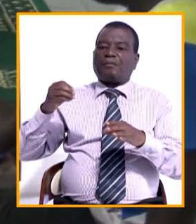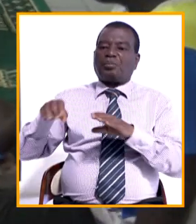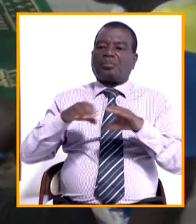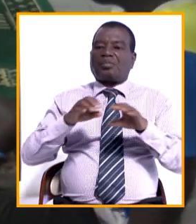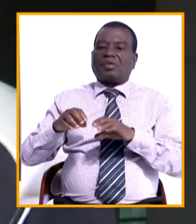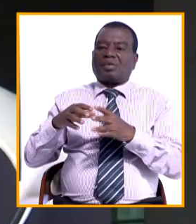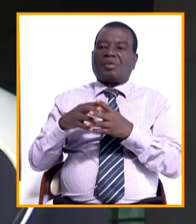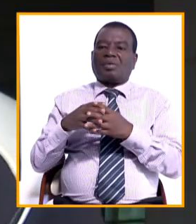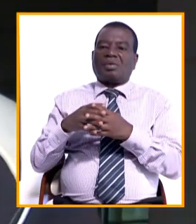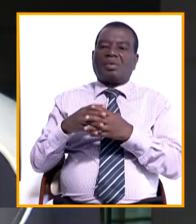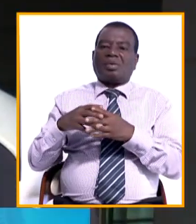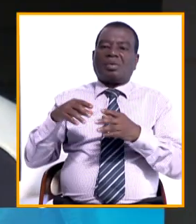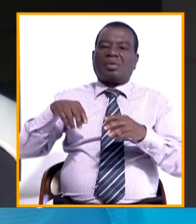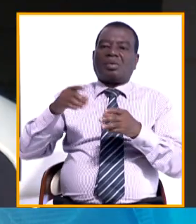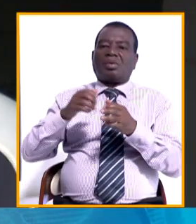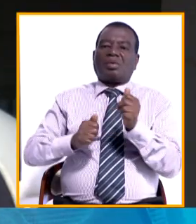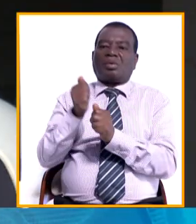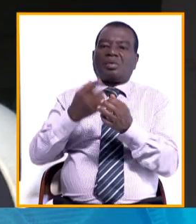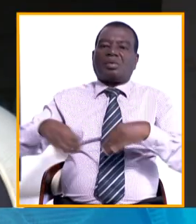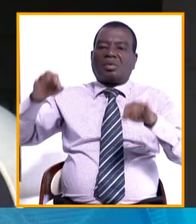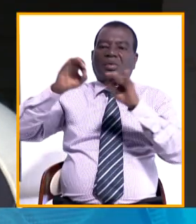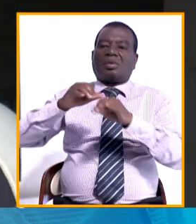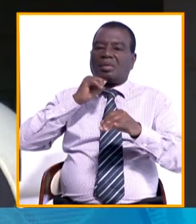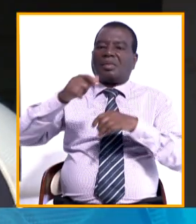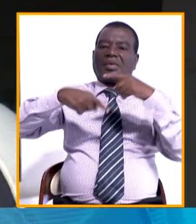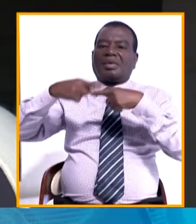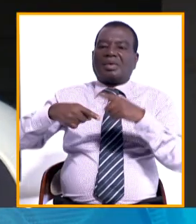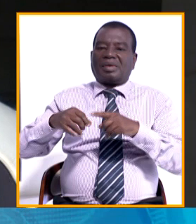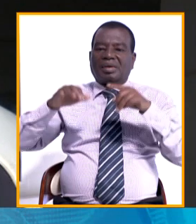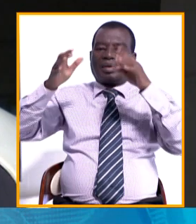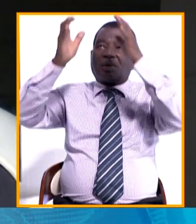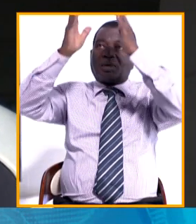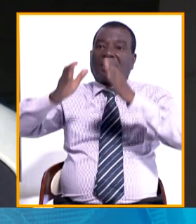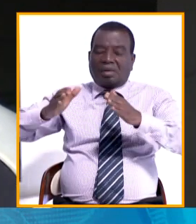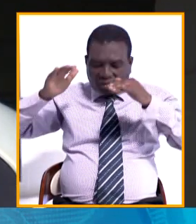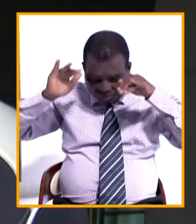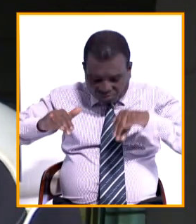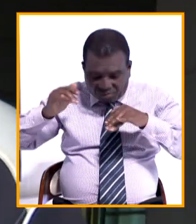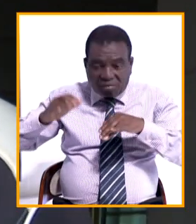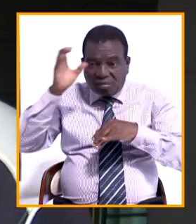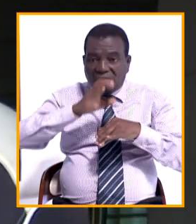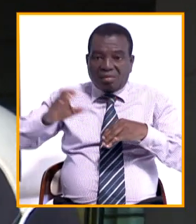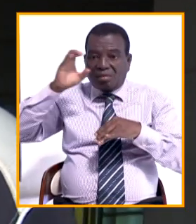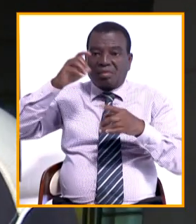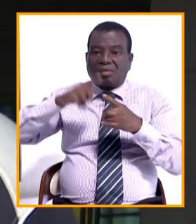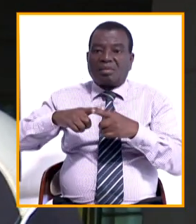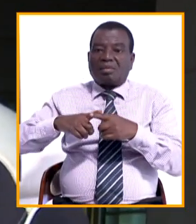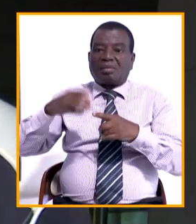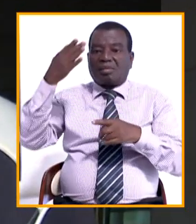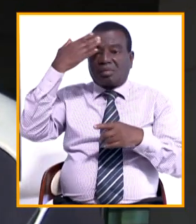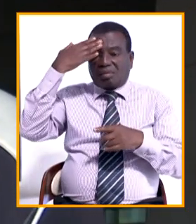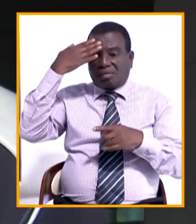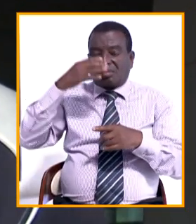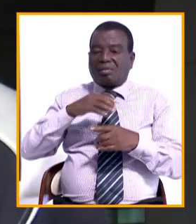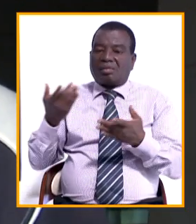faire l'unanimité. Non, le plus important, ce n'est pas d'aller à la mosquée en tant que musulman, mais c'est plutôt chercher à connaître qui était le prophète